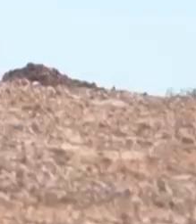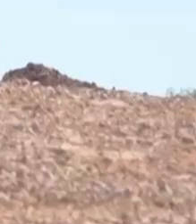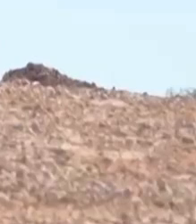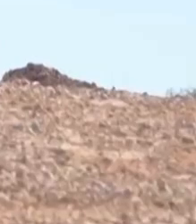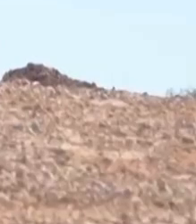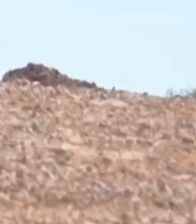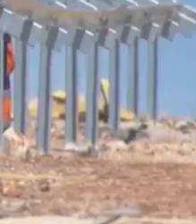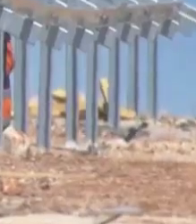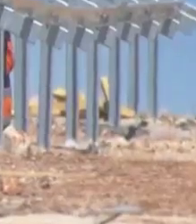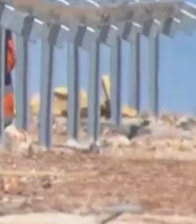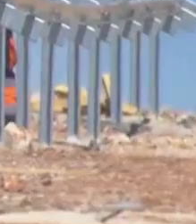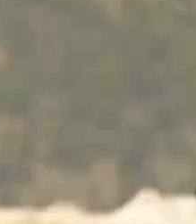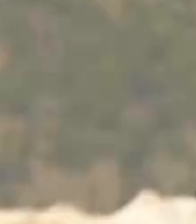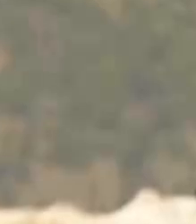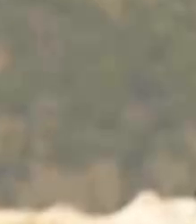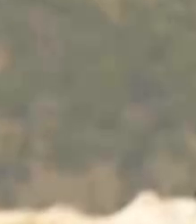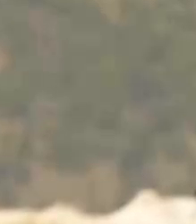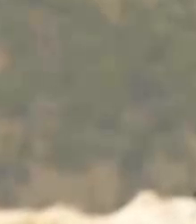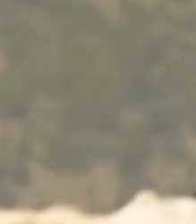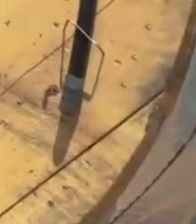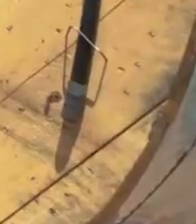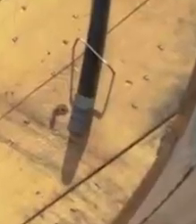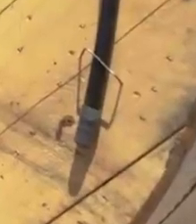θα συνεχίσει να την ενισχύει.